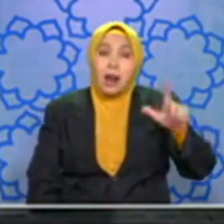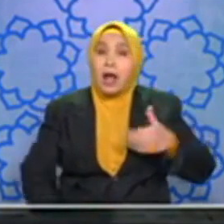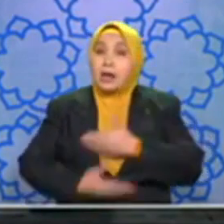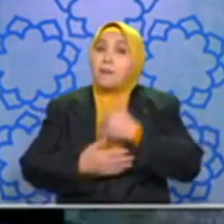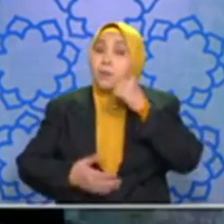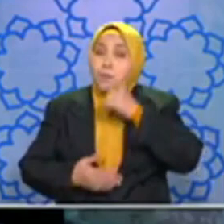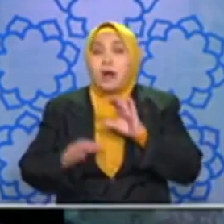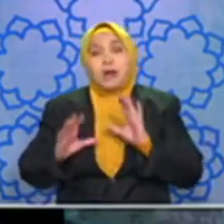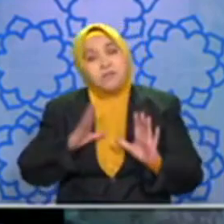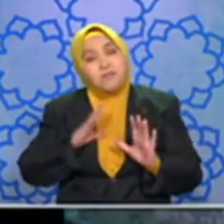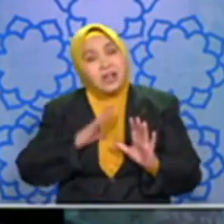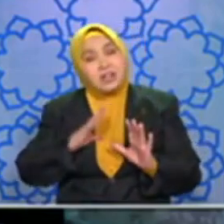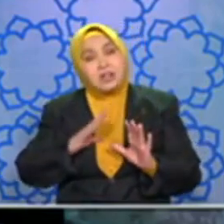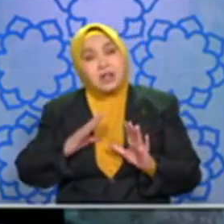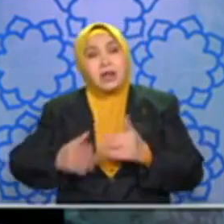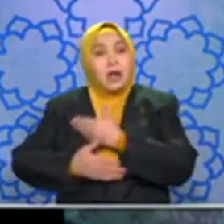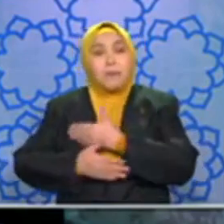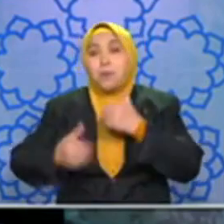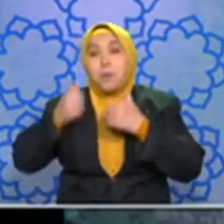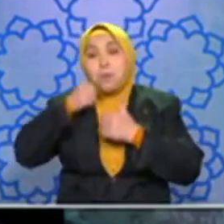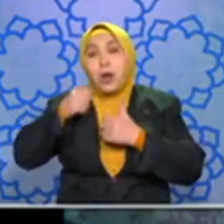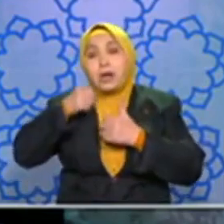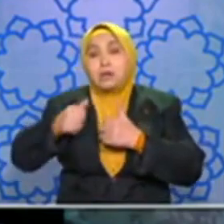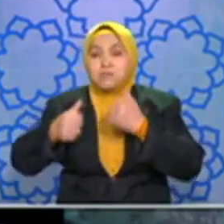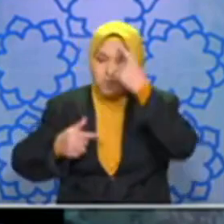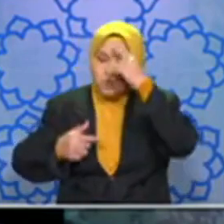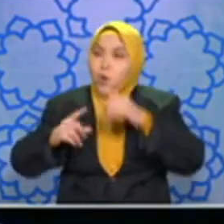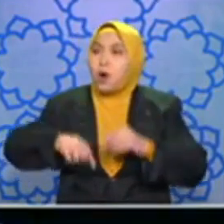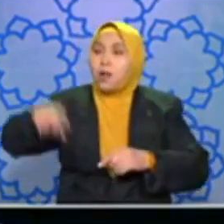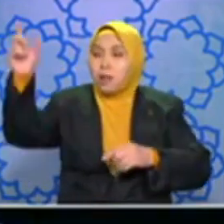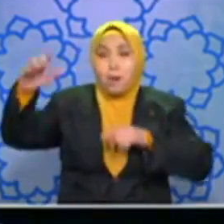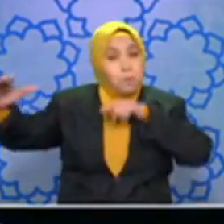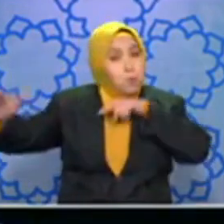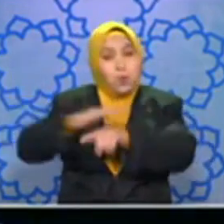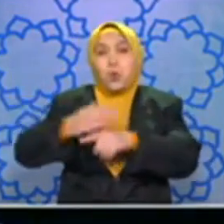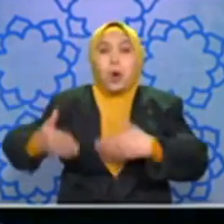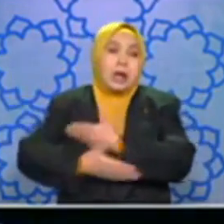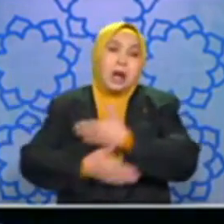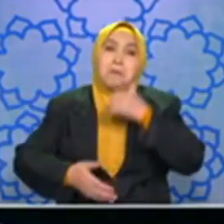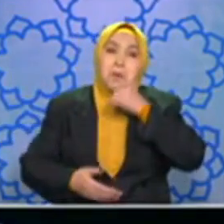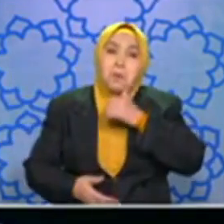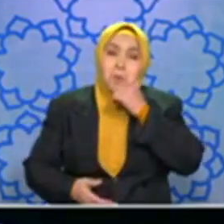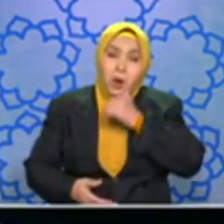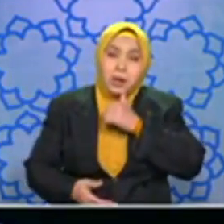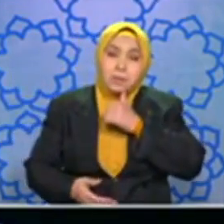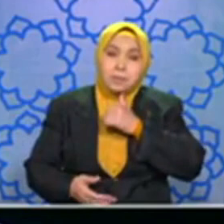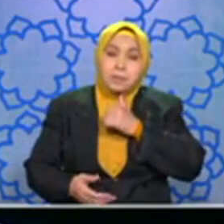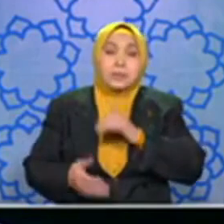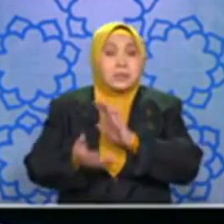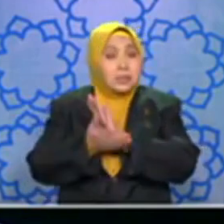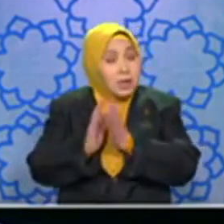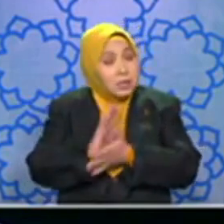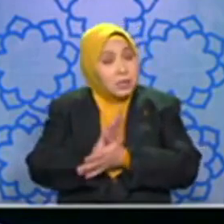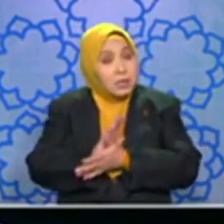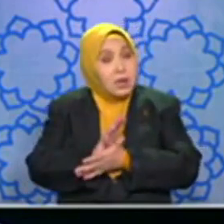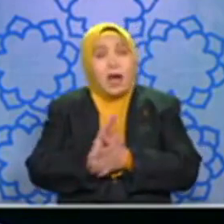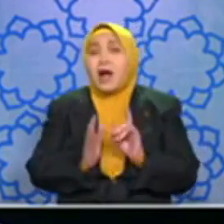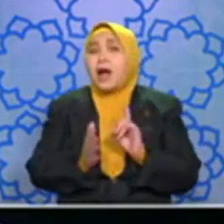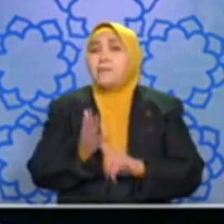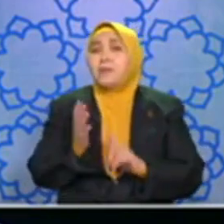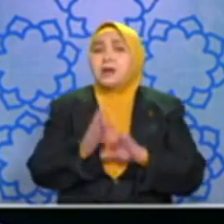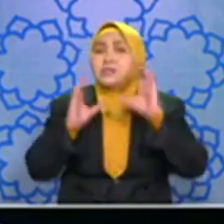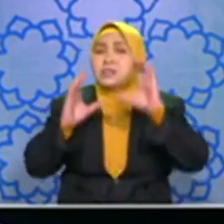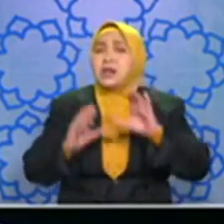okey, Allah untuk Tuhan, anak lelaki untuk saya. Itu sebabnya mereka membunuh kepada anak perempuan. Jadi apakah